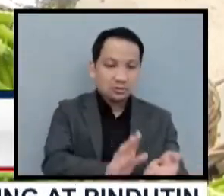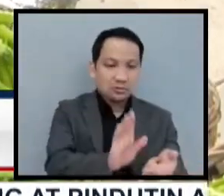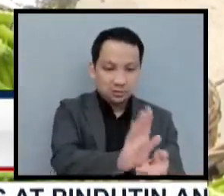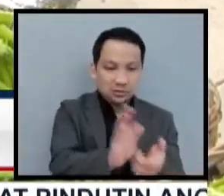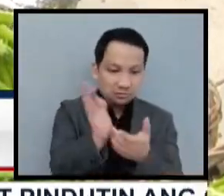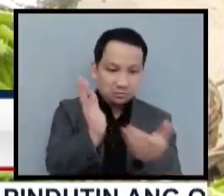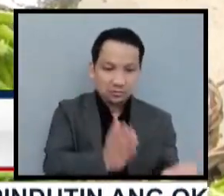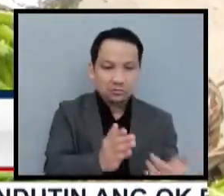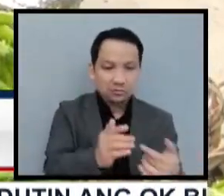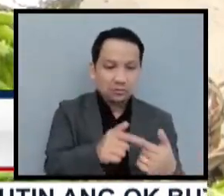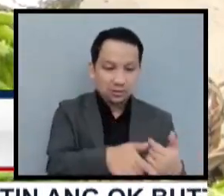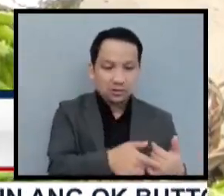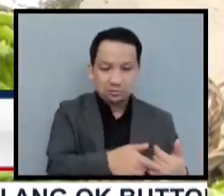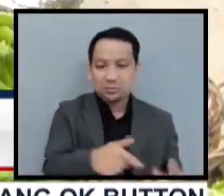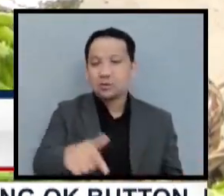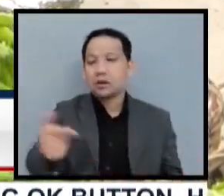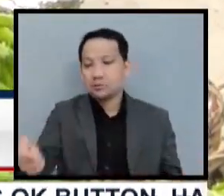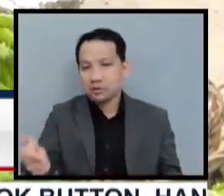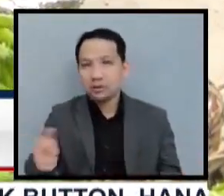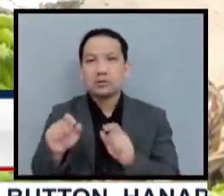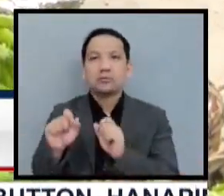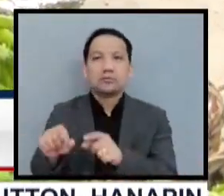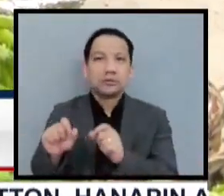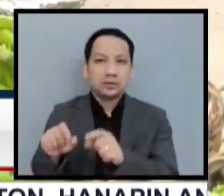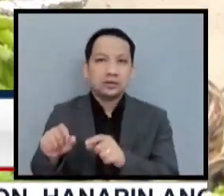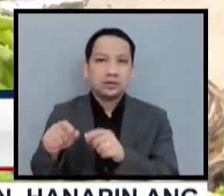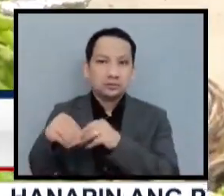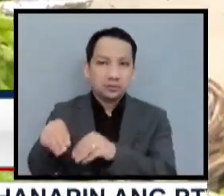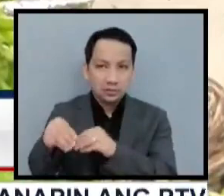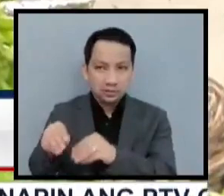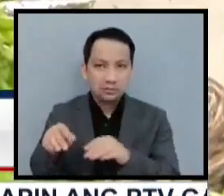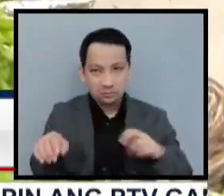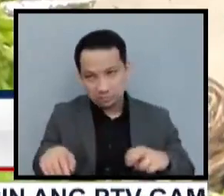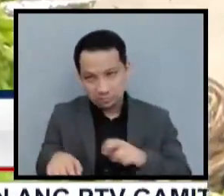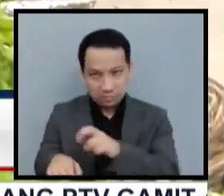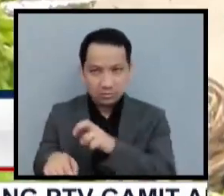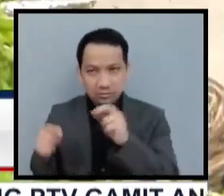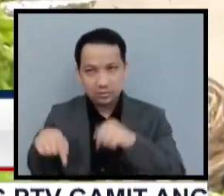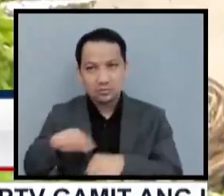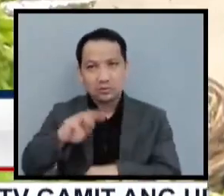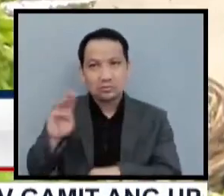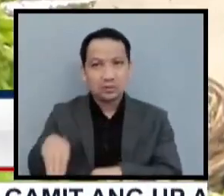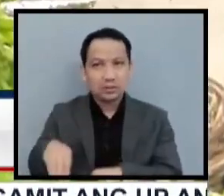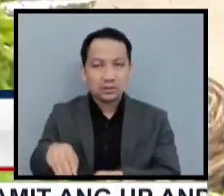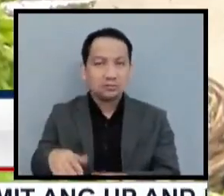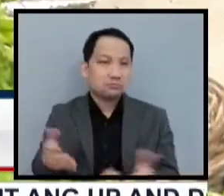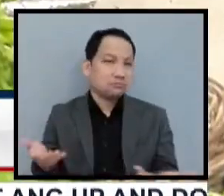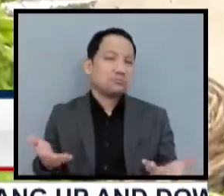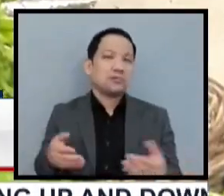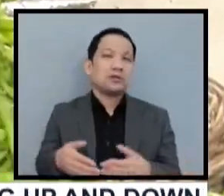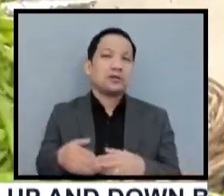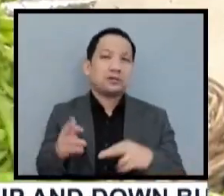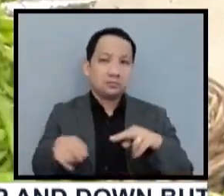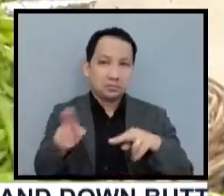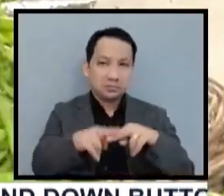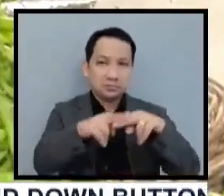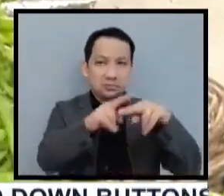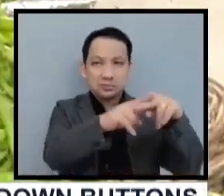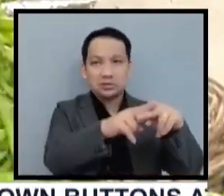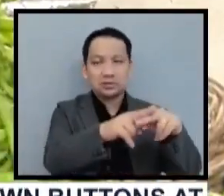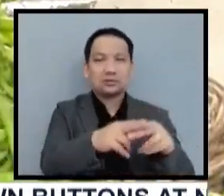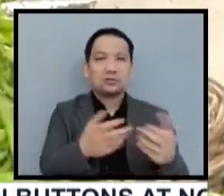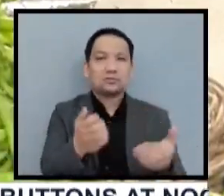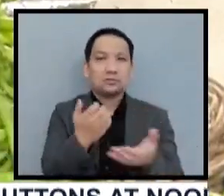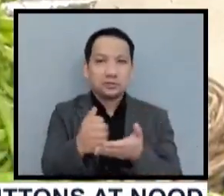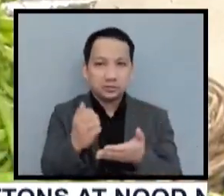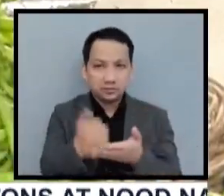bagsakan, tapos ibebenta na naman sa buyer, ibabiyahin na naman dito. O di, maraming palalabasin din na gastos